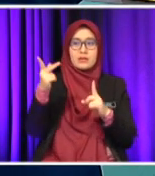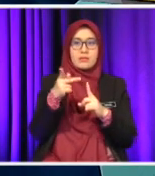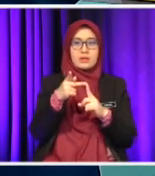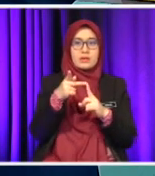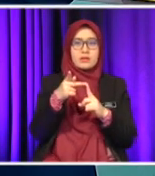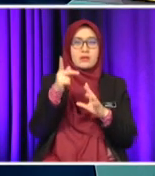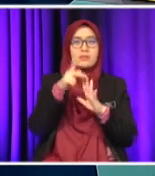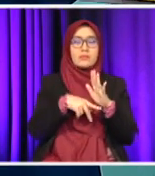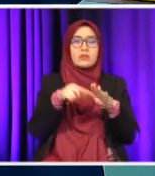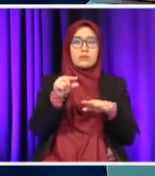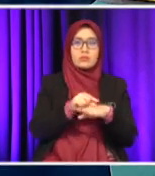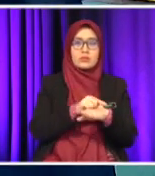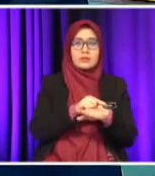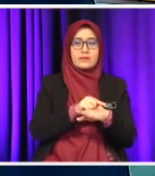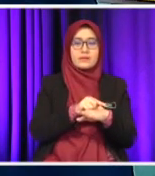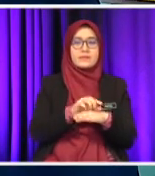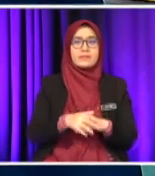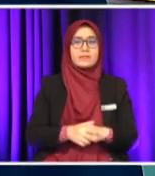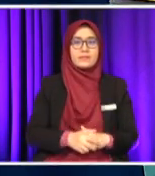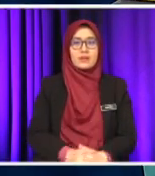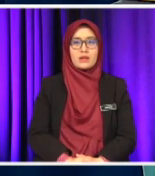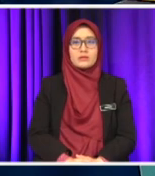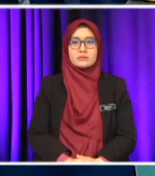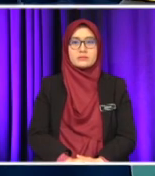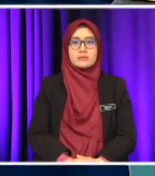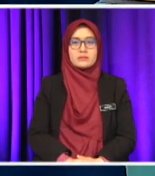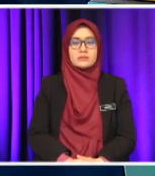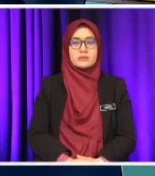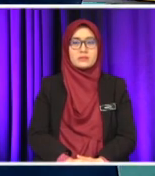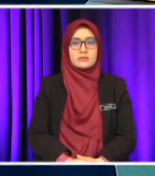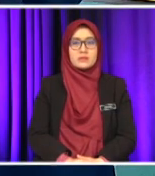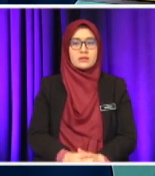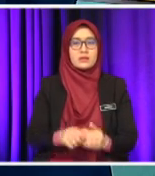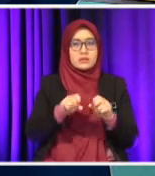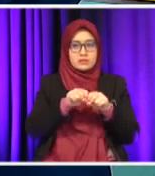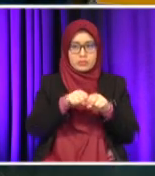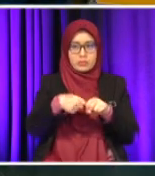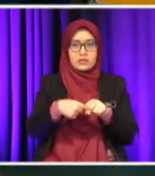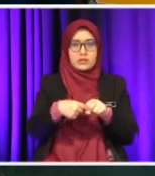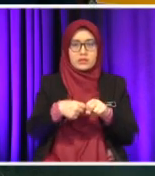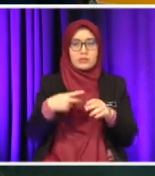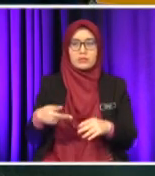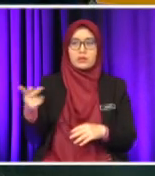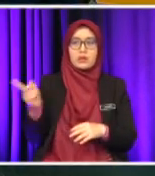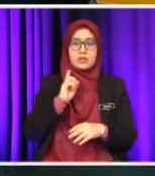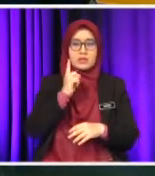kita memperkenalkan tadi supaya produk kita sampai kepada pengguna